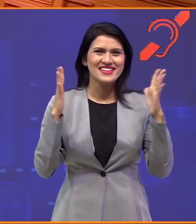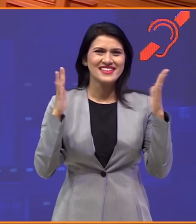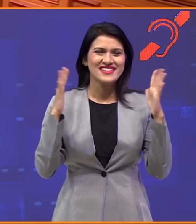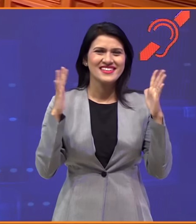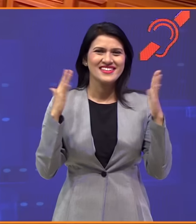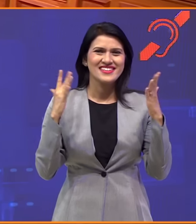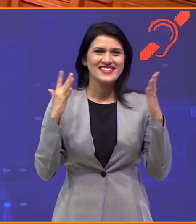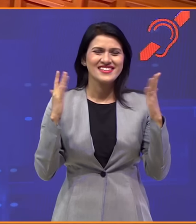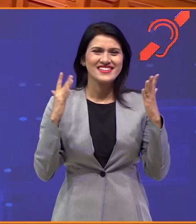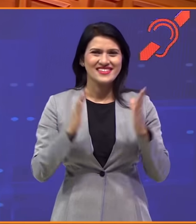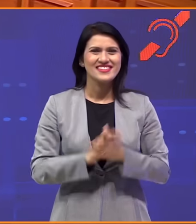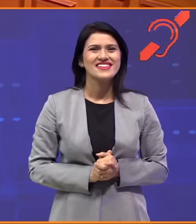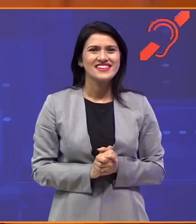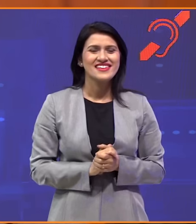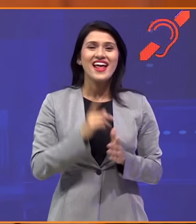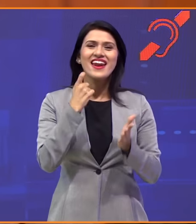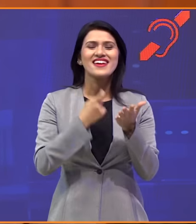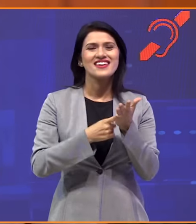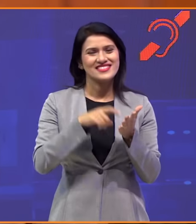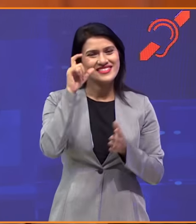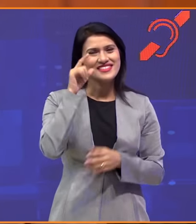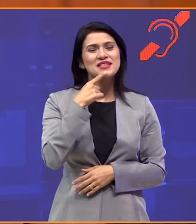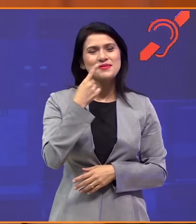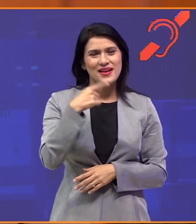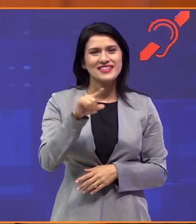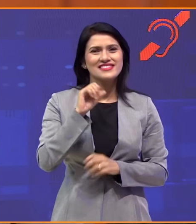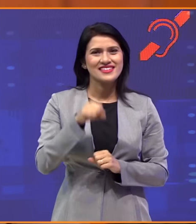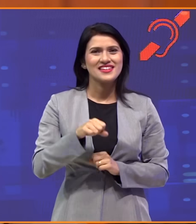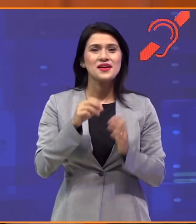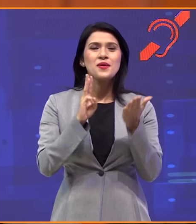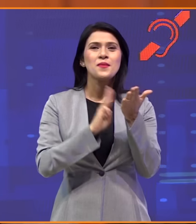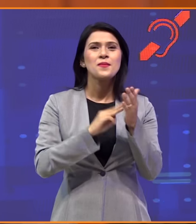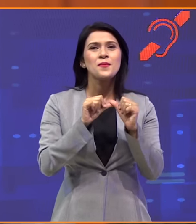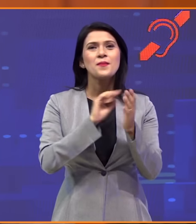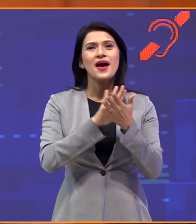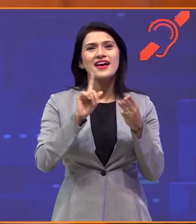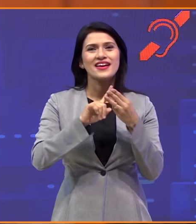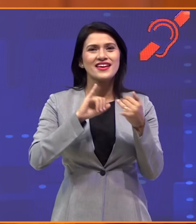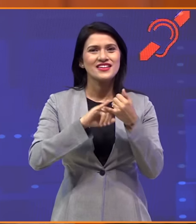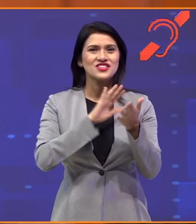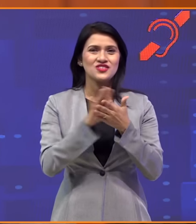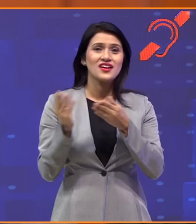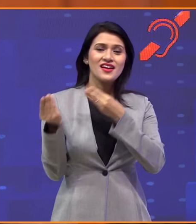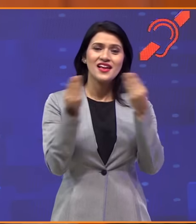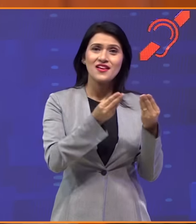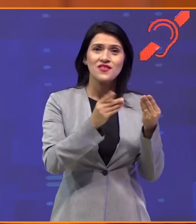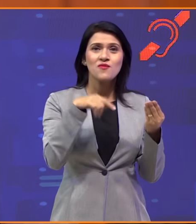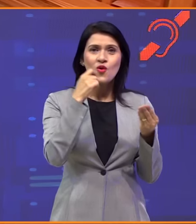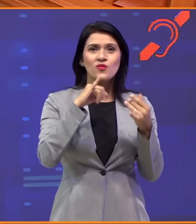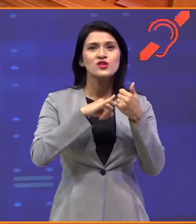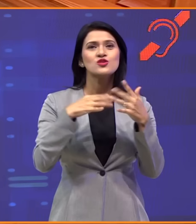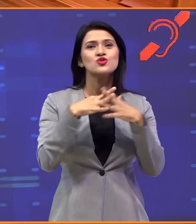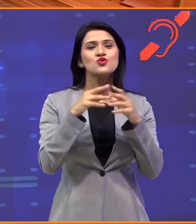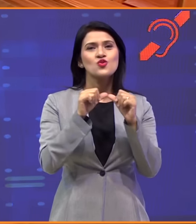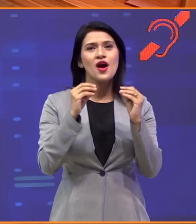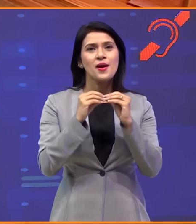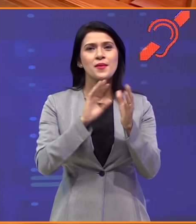दिमाग य आपकी बात सही है महेश भट्ट ने आपको स्वाभिमान में काम दिया जी उसका भी कोई फायदा नहीं